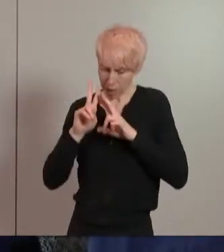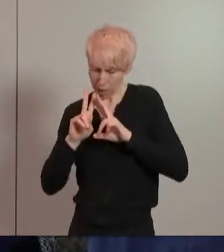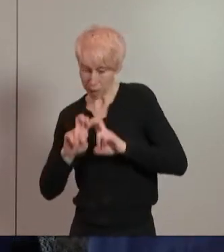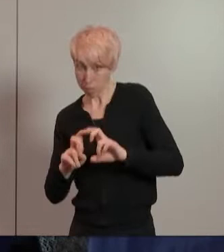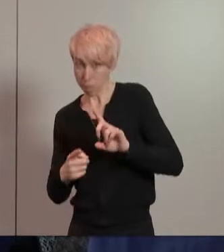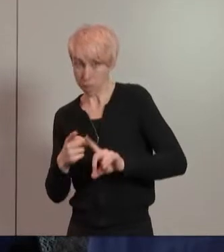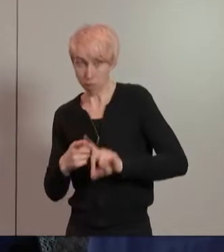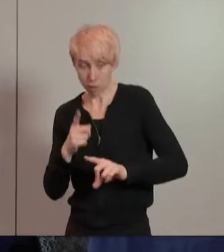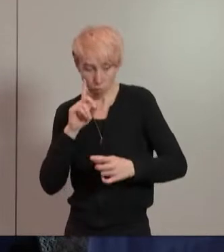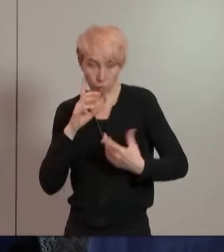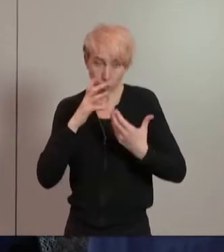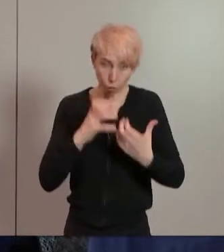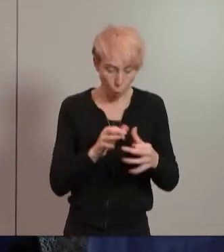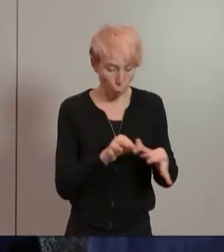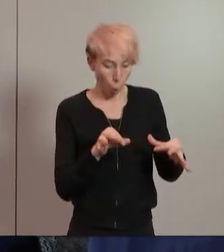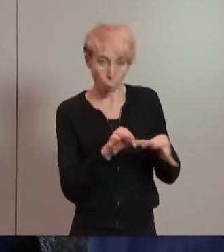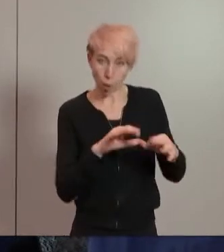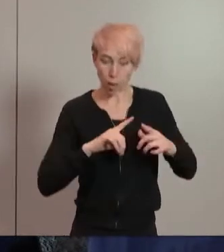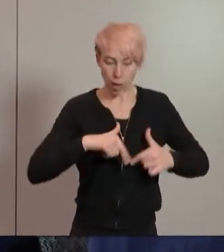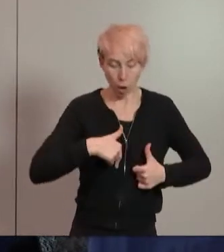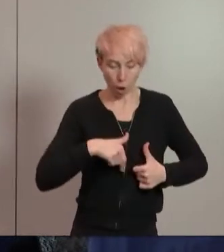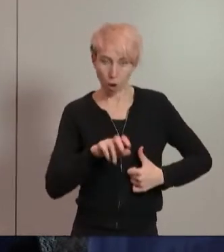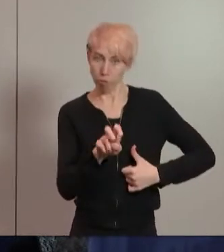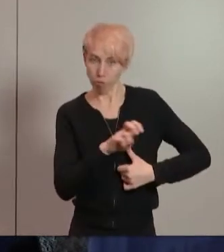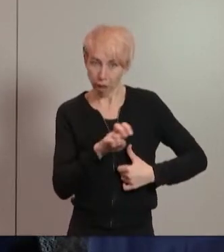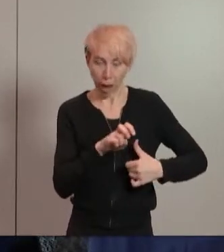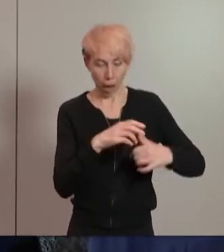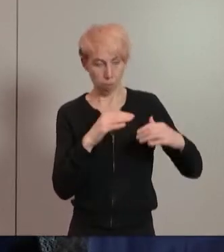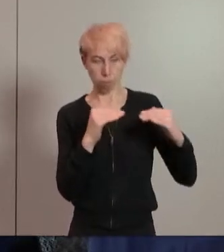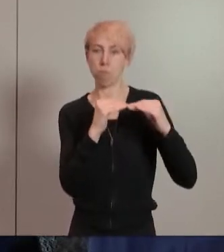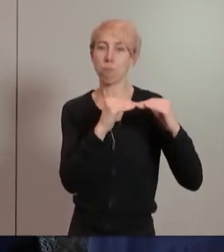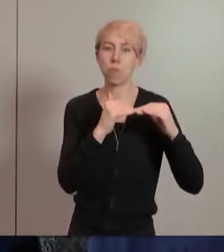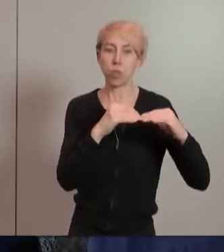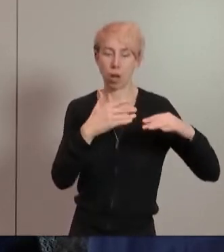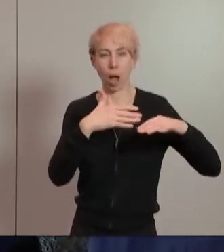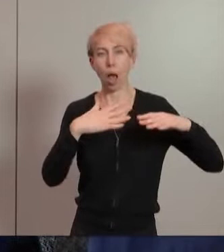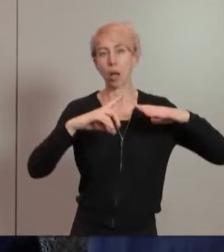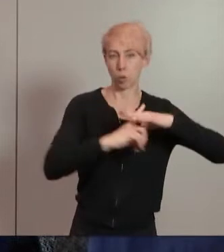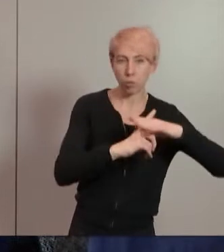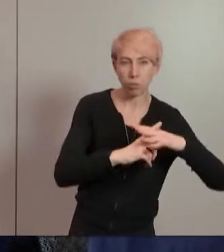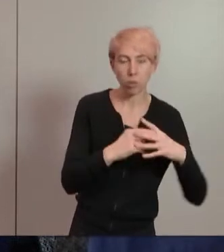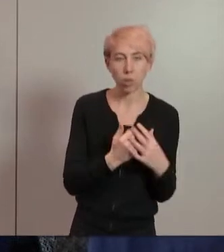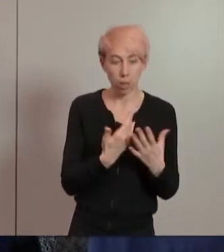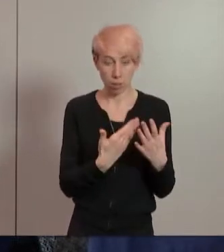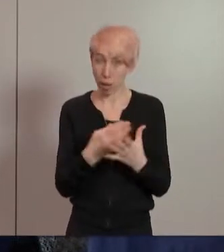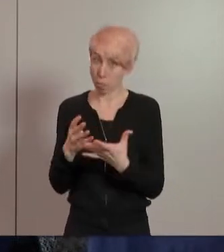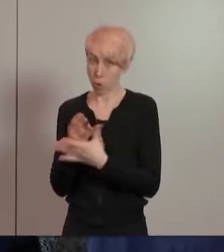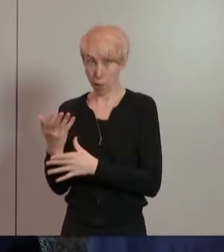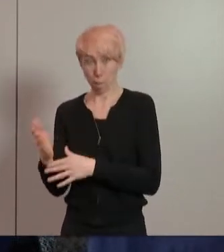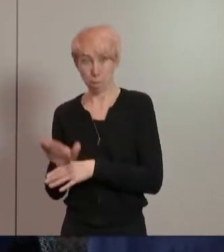pour des cours d'école vertes, égalitaires et inclusives. Ce projet est le symbole d'une action